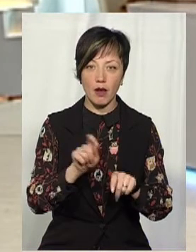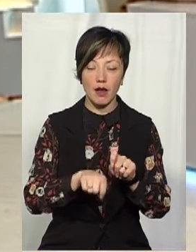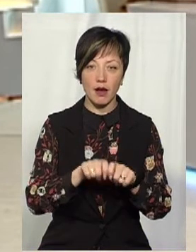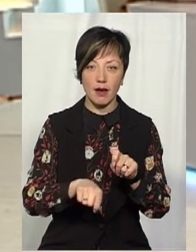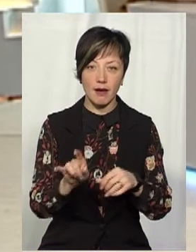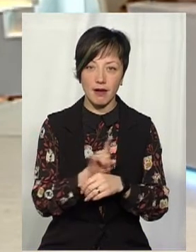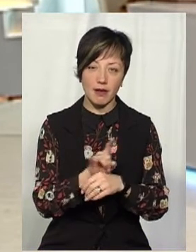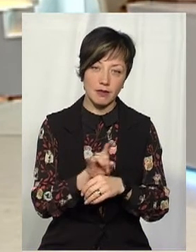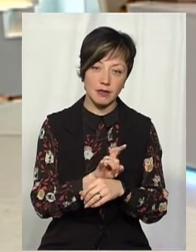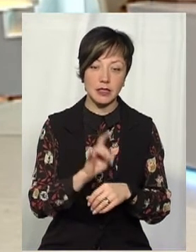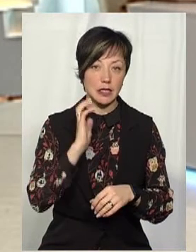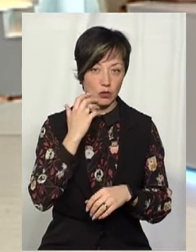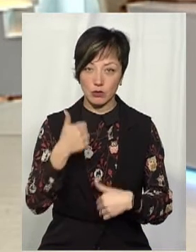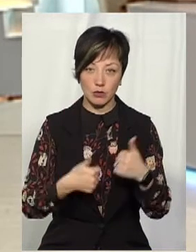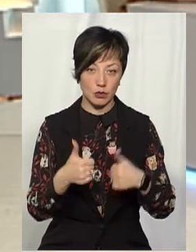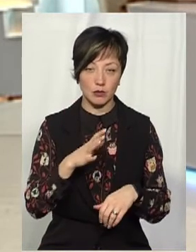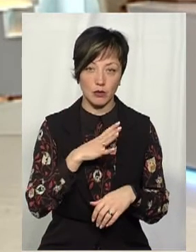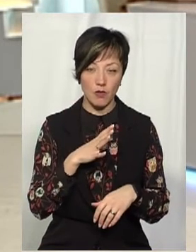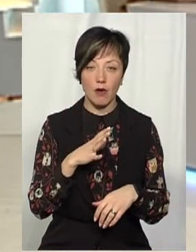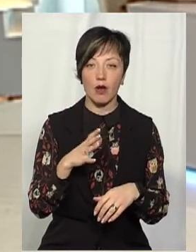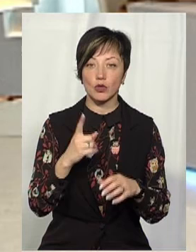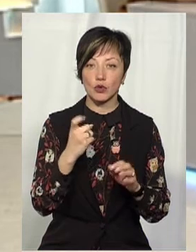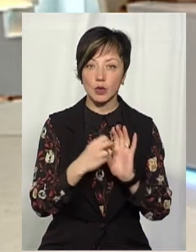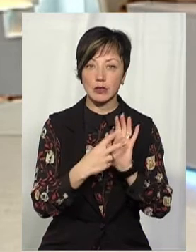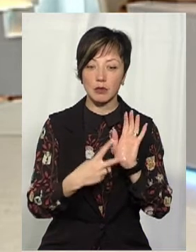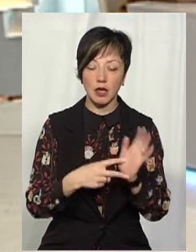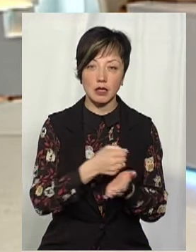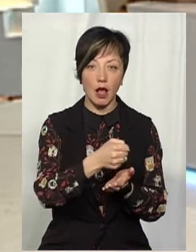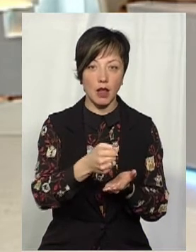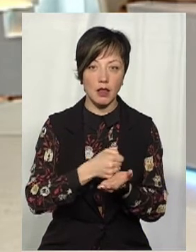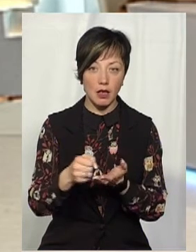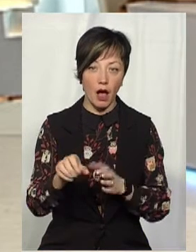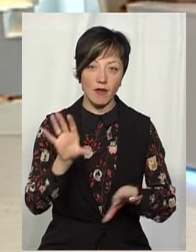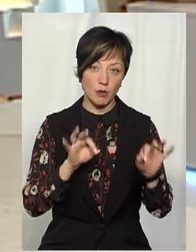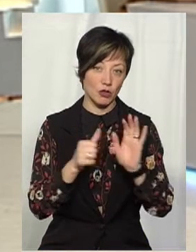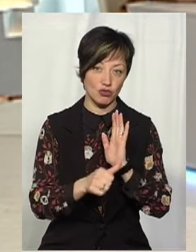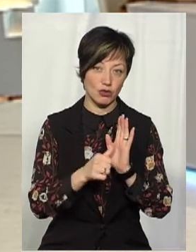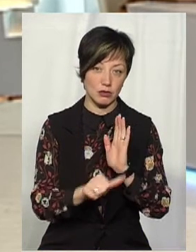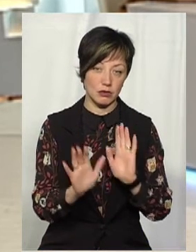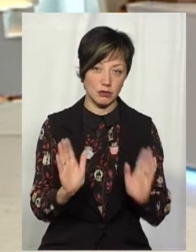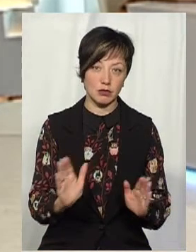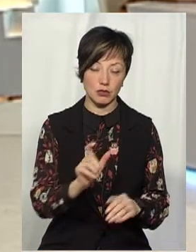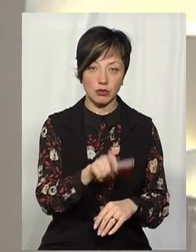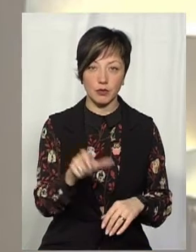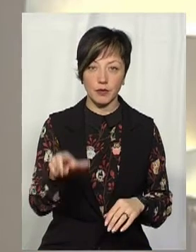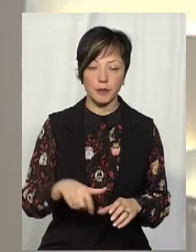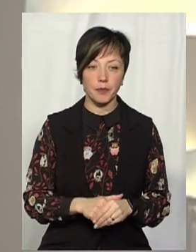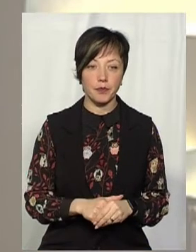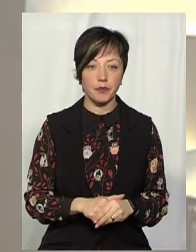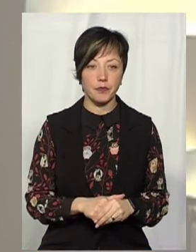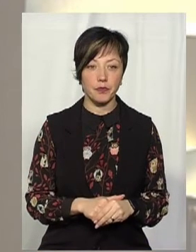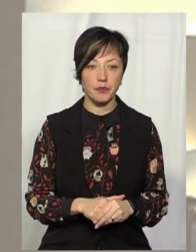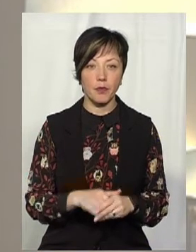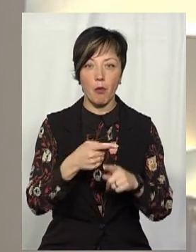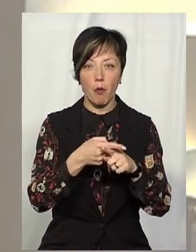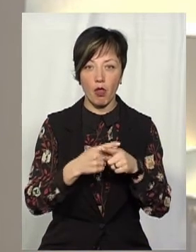Тому конкурс був серйозний, ми мали 117 кандидатів, а відібрали 60. Тобто,